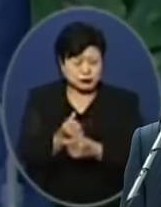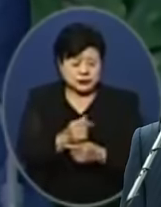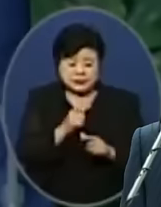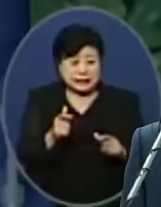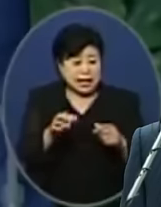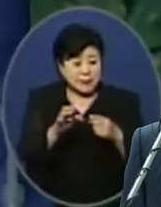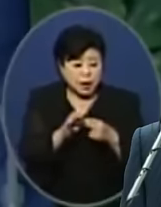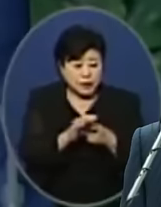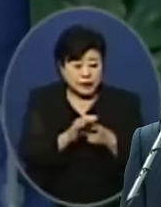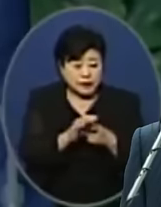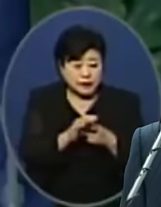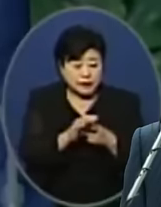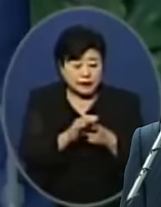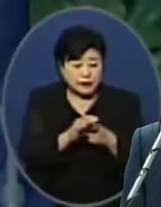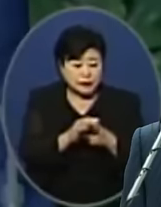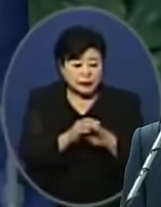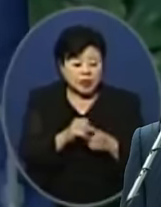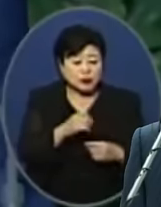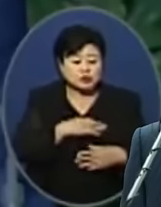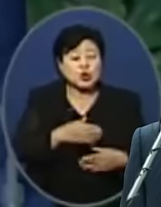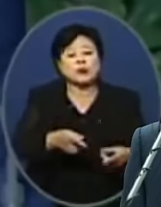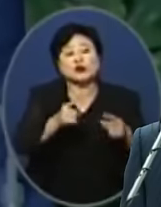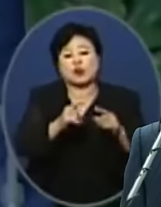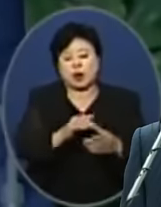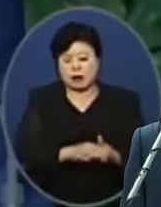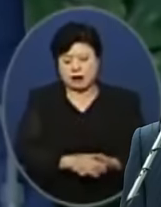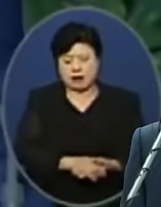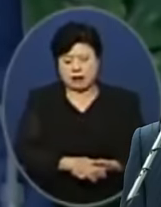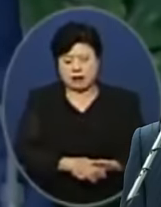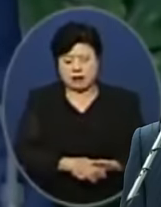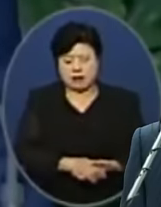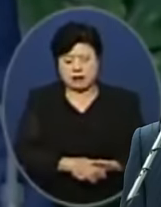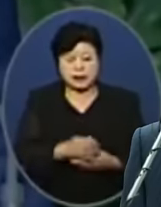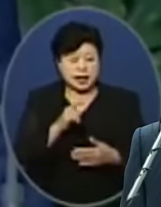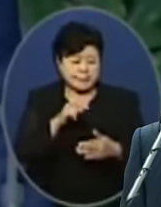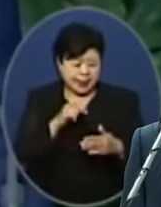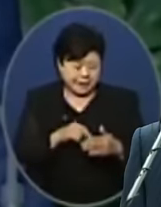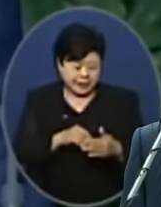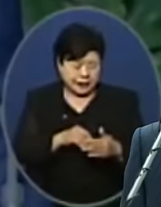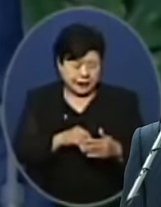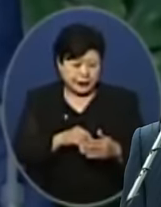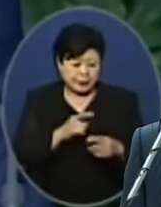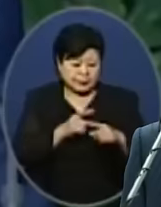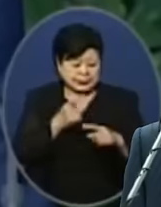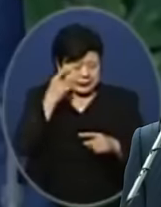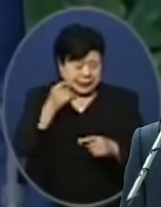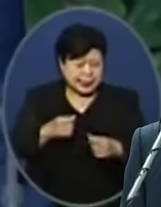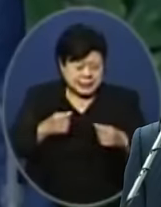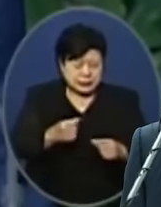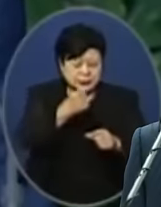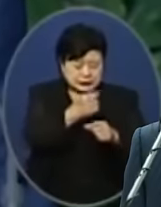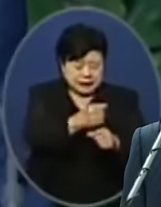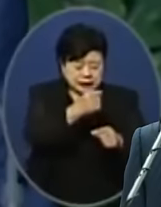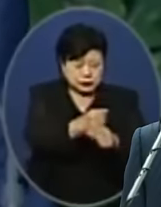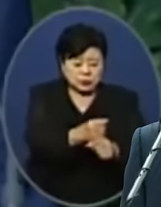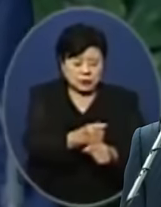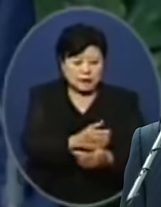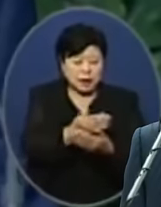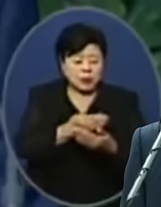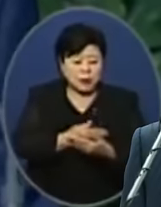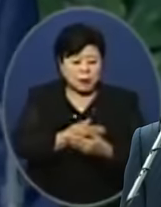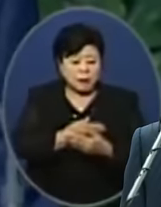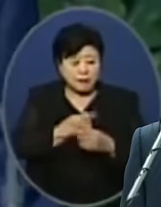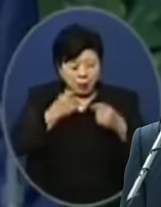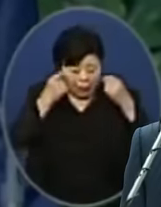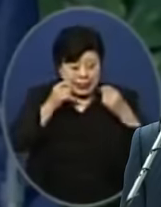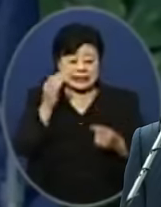아니하면 언제나 두려움이 들어오게 되는 것입니다. 내 마음이 긍정적이고 적극적이고 창조적이고 밝고 맑고 환해야